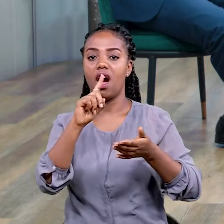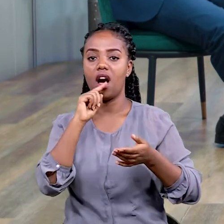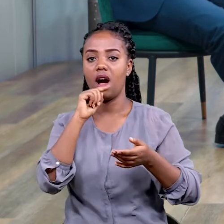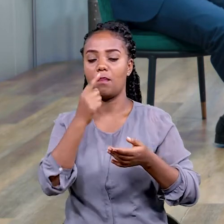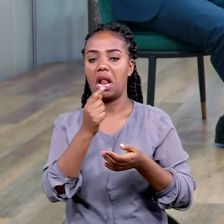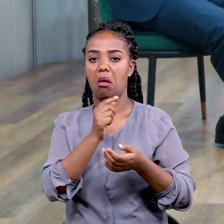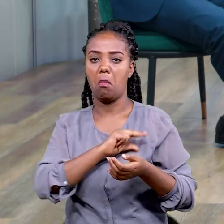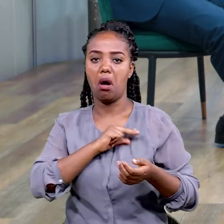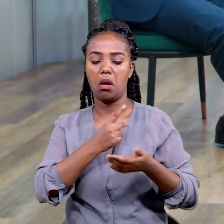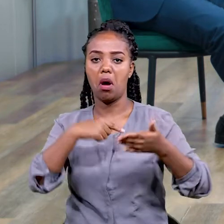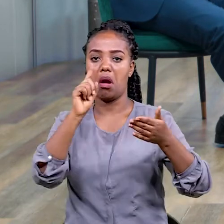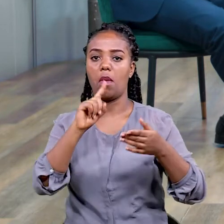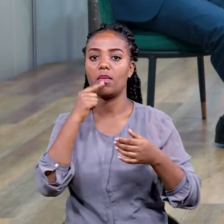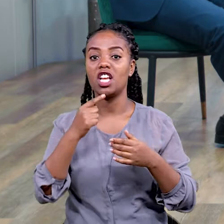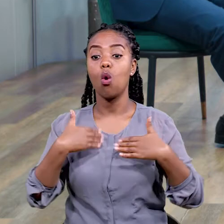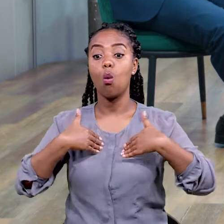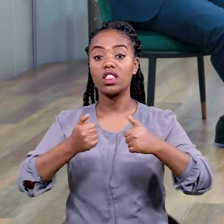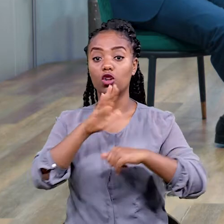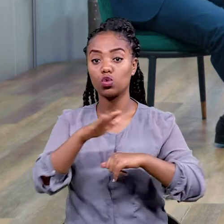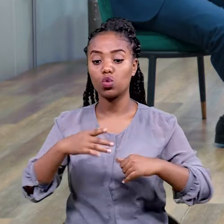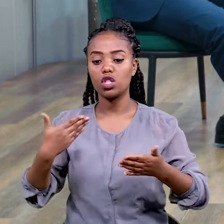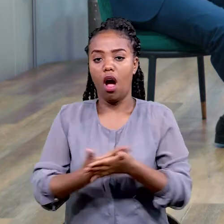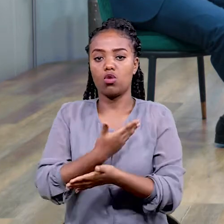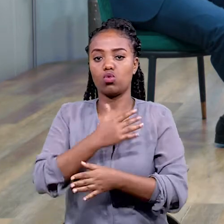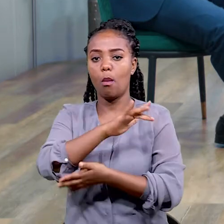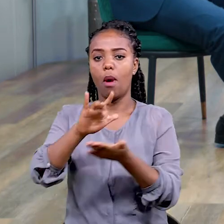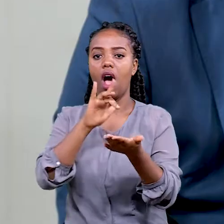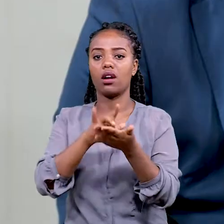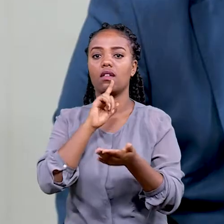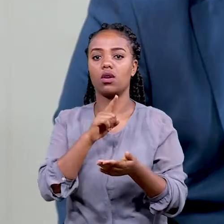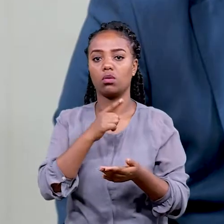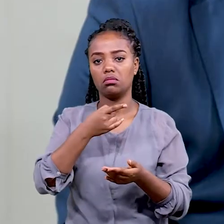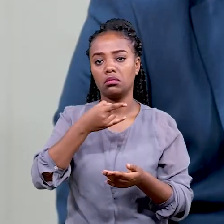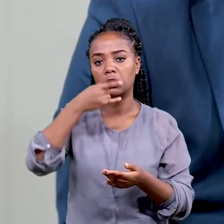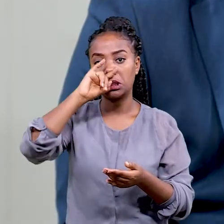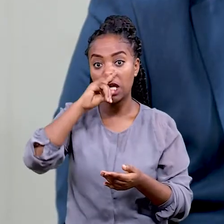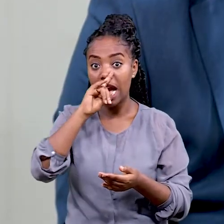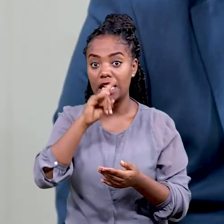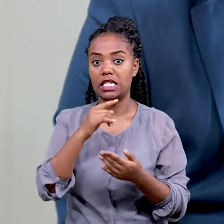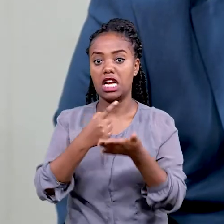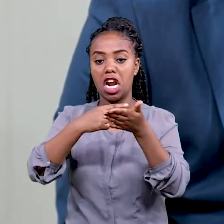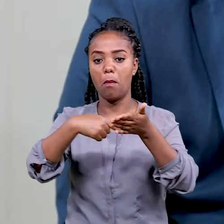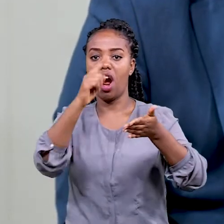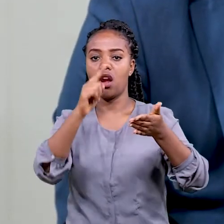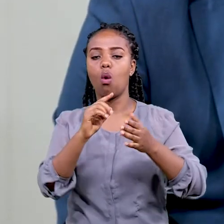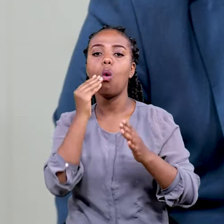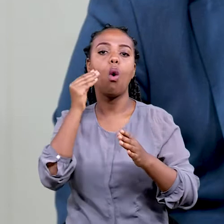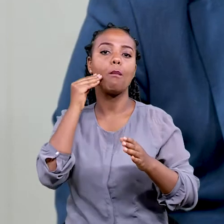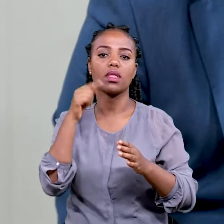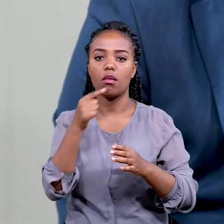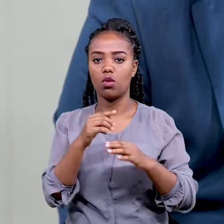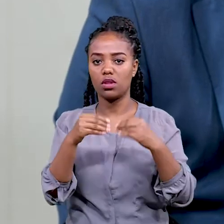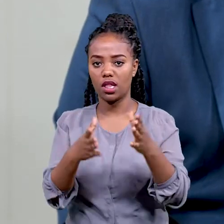ነው። የወጣት ልጆች የተሃድሶ ማዕከል ነው የሚባለው። ሪማንድ ቻይልድ ሪማንድ ሆም የሚል ስም ይሰጠዋል። እዛ